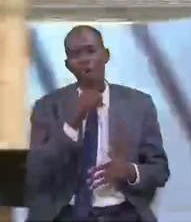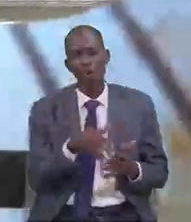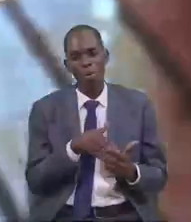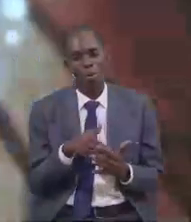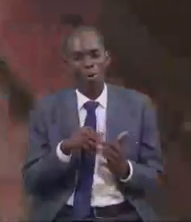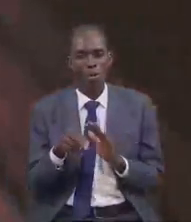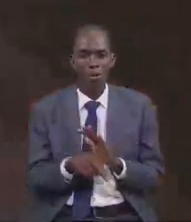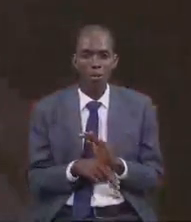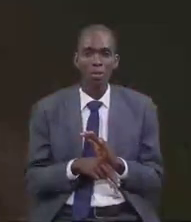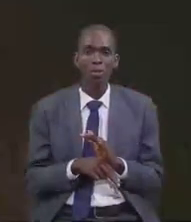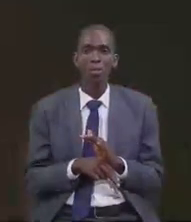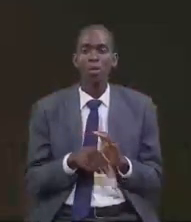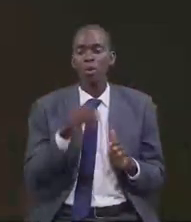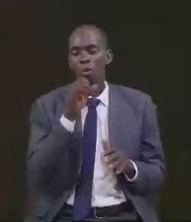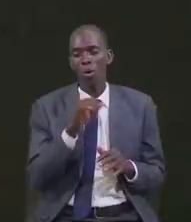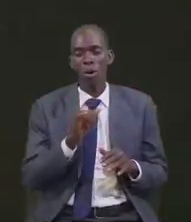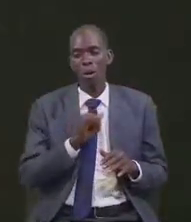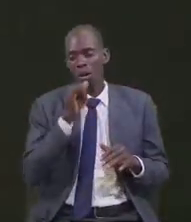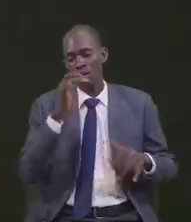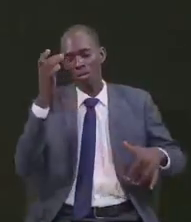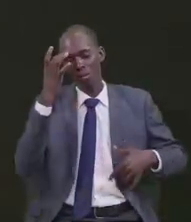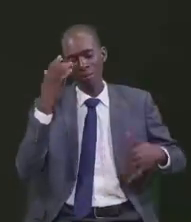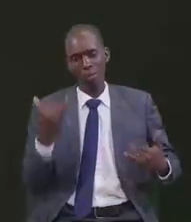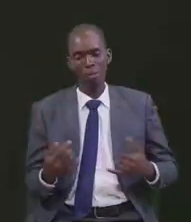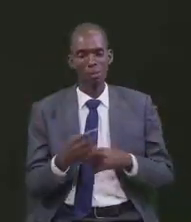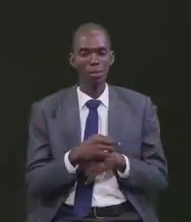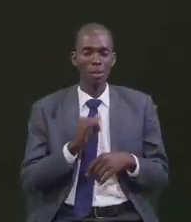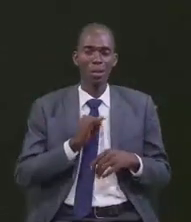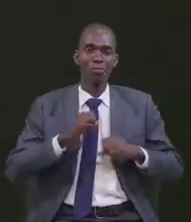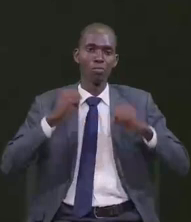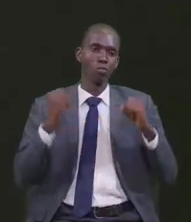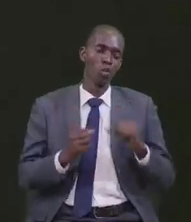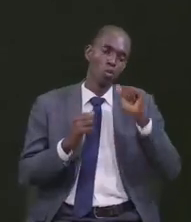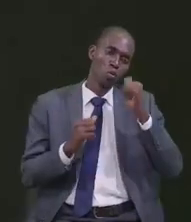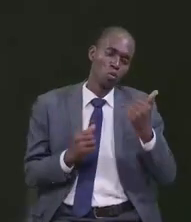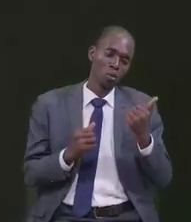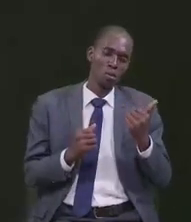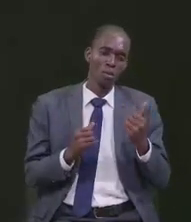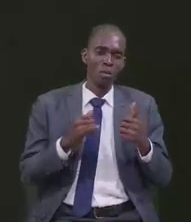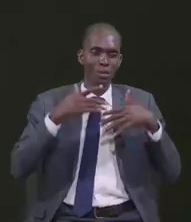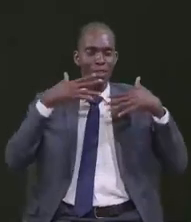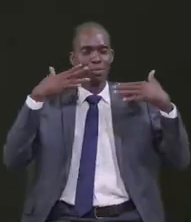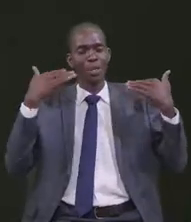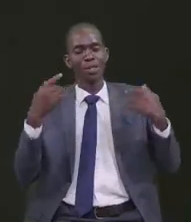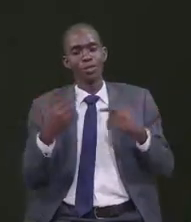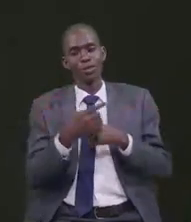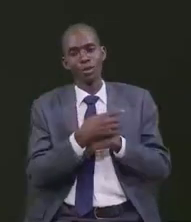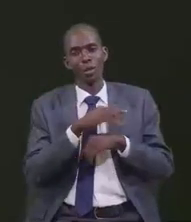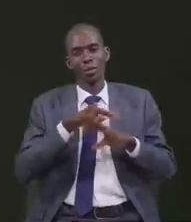Toutes les faiblesses, je suis malade aujourd'hui, demain je vais bien, aujourd'hui je souris, je ne sais pas ce qui va arriver